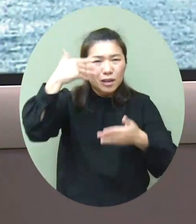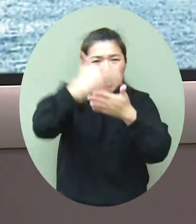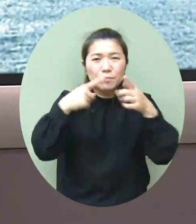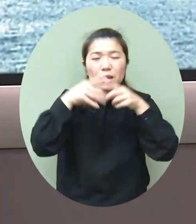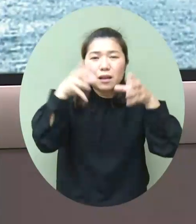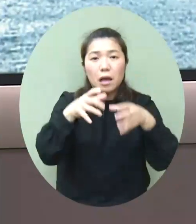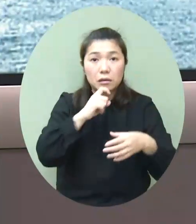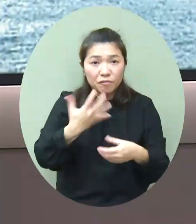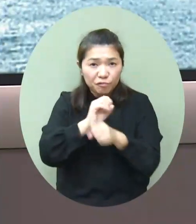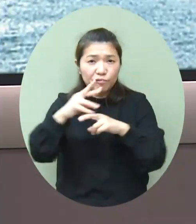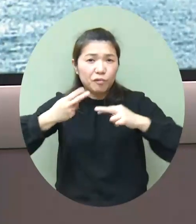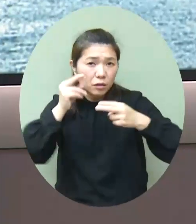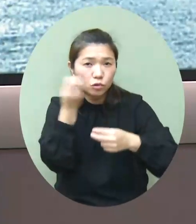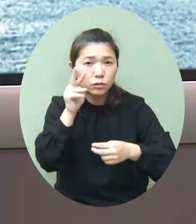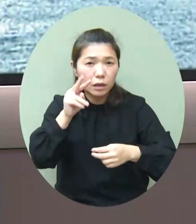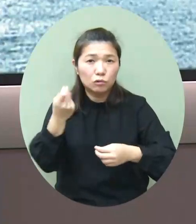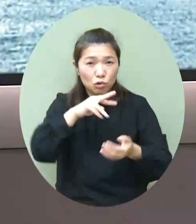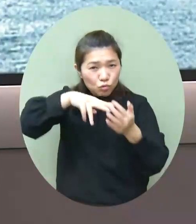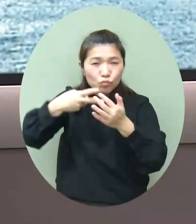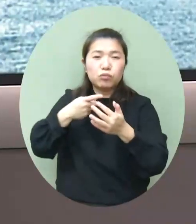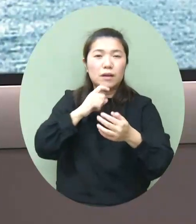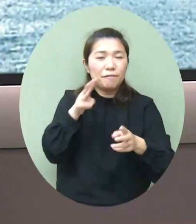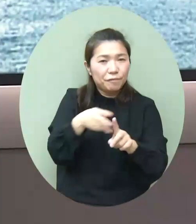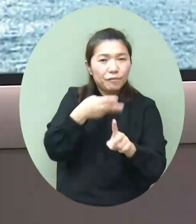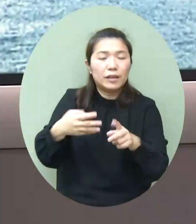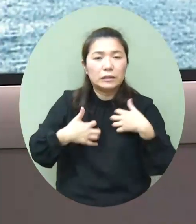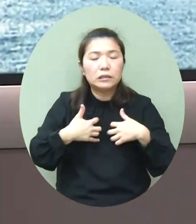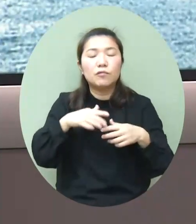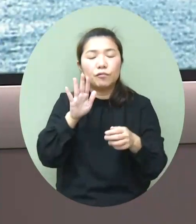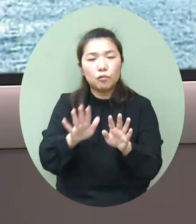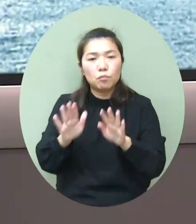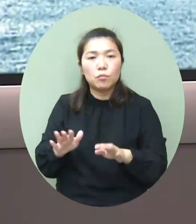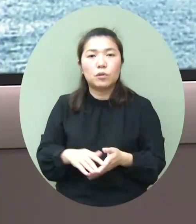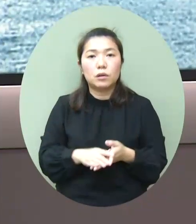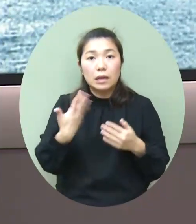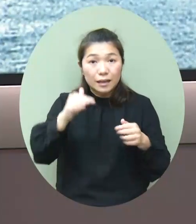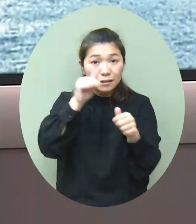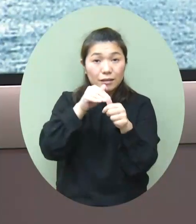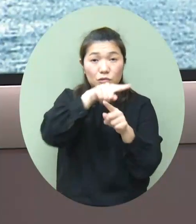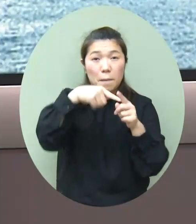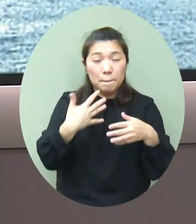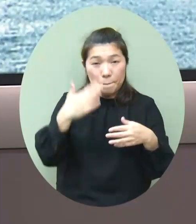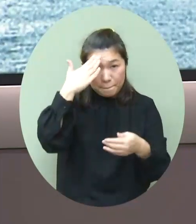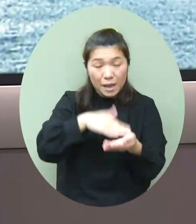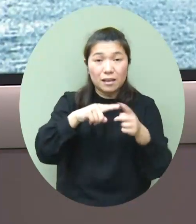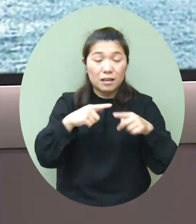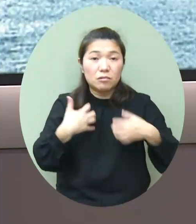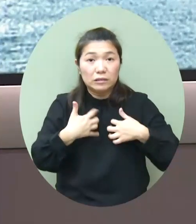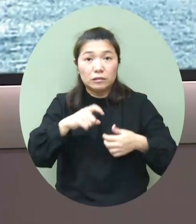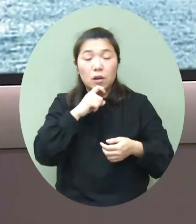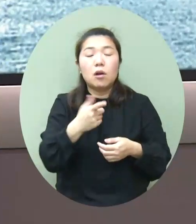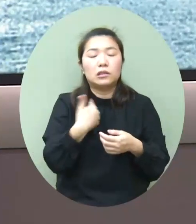人流。似乎疫情的发展，我们会再调整非紧急的服务。如果你们的病